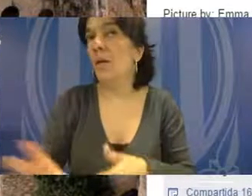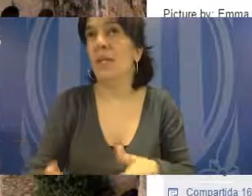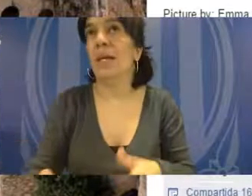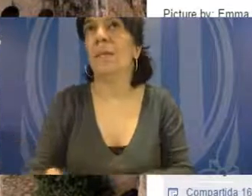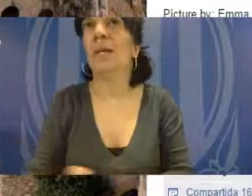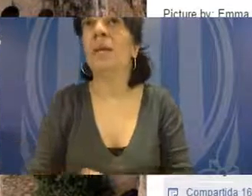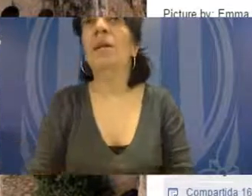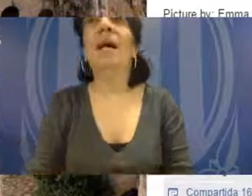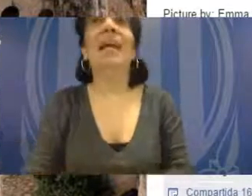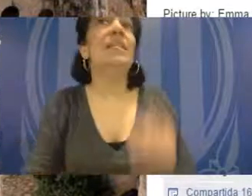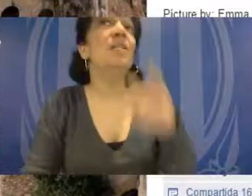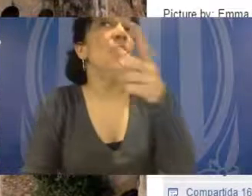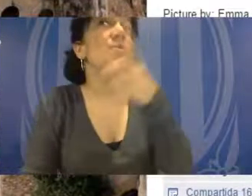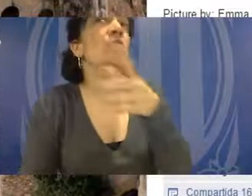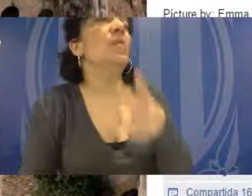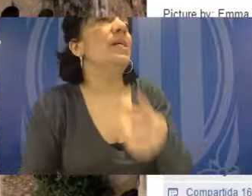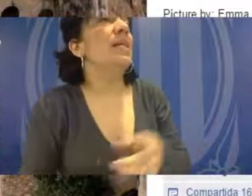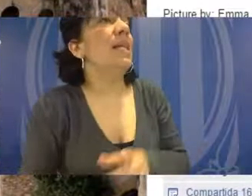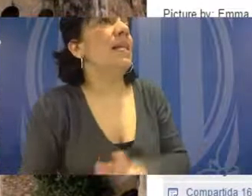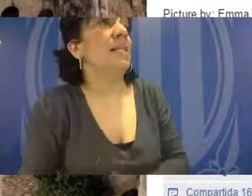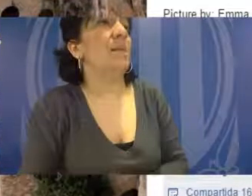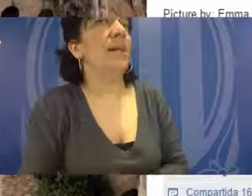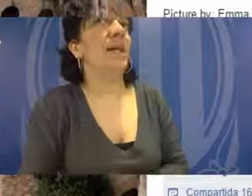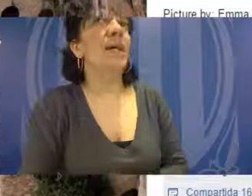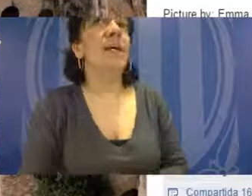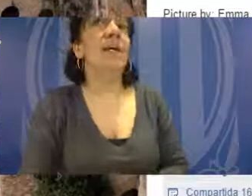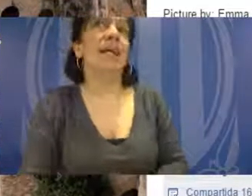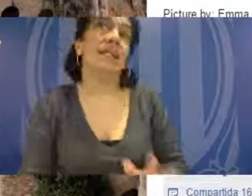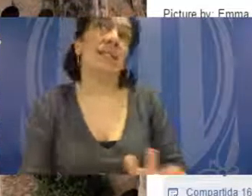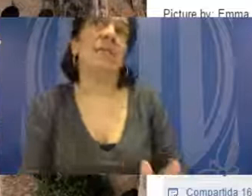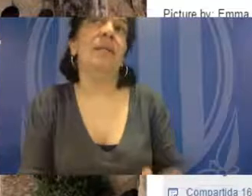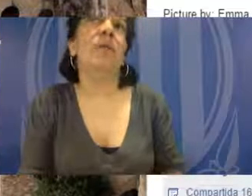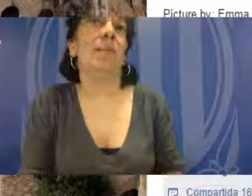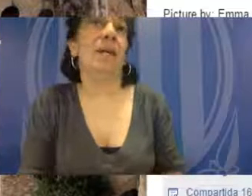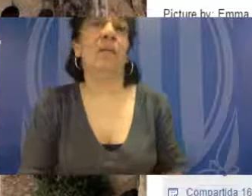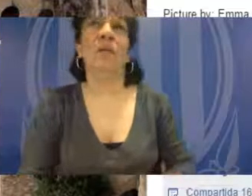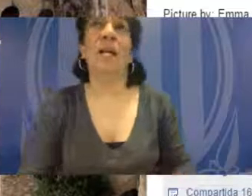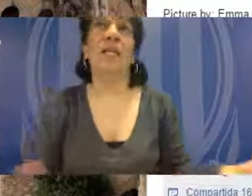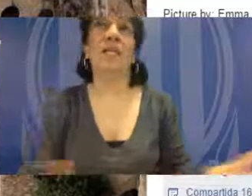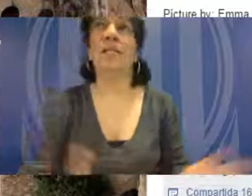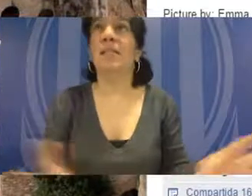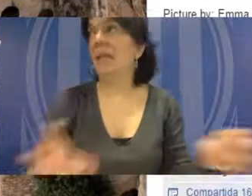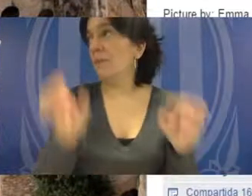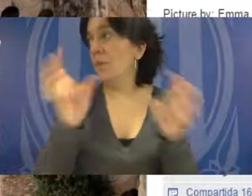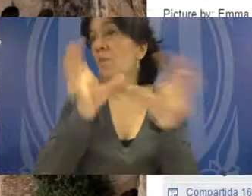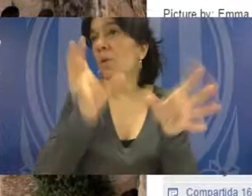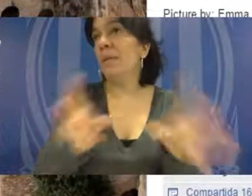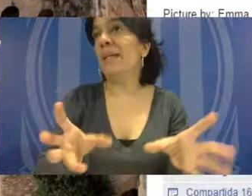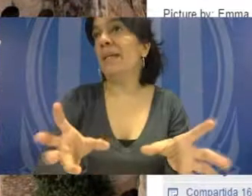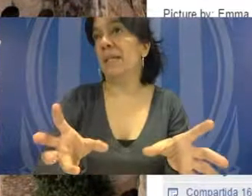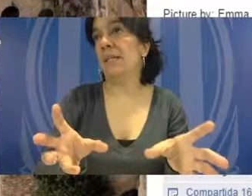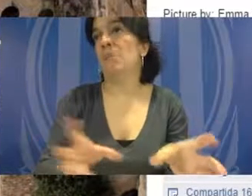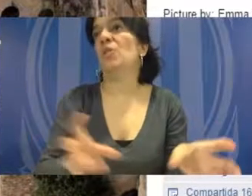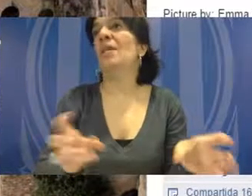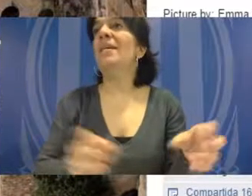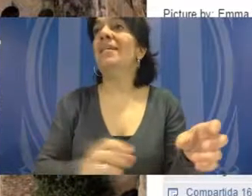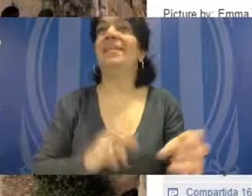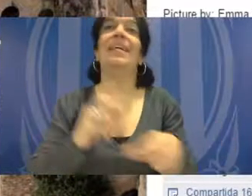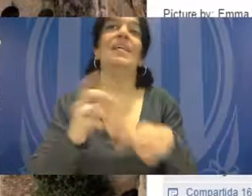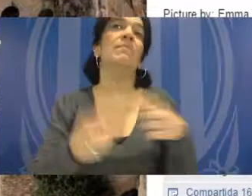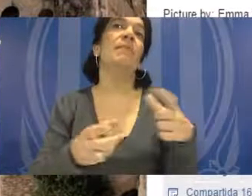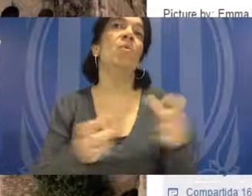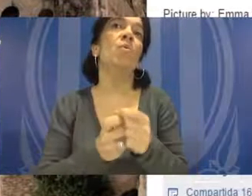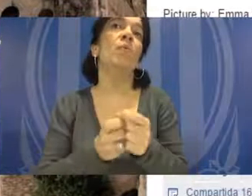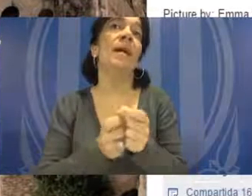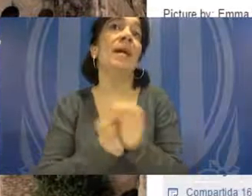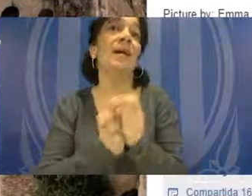adaptant, lògicament. Els dijous és l'únic dia de la setmana que el deixem lliure perquè tota la resta estan com molt tematitzats. Llavors, si